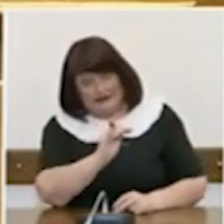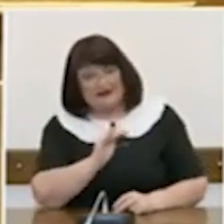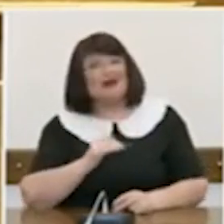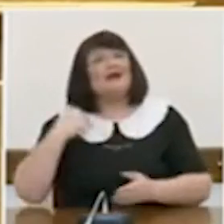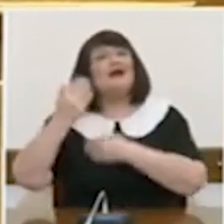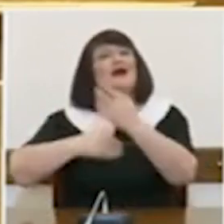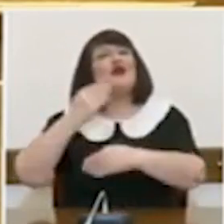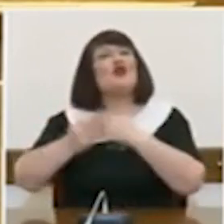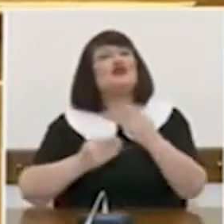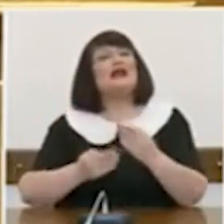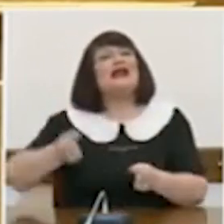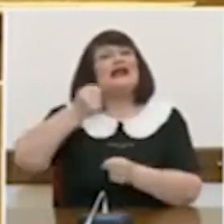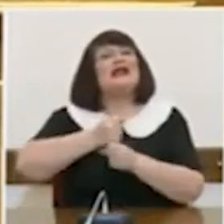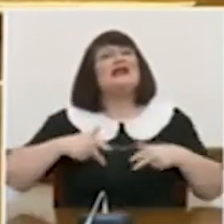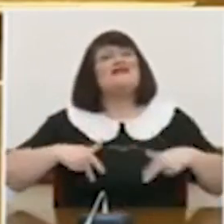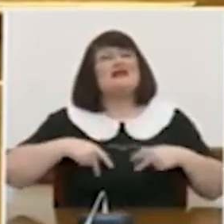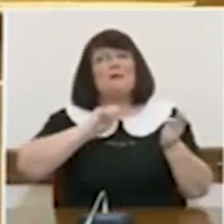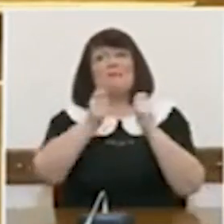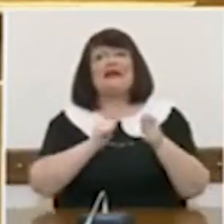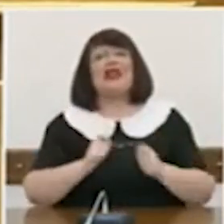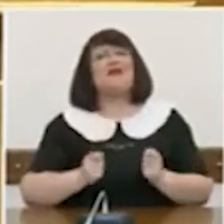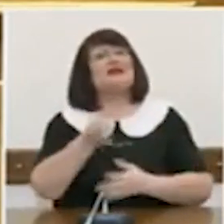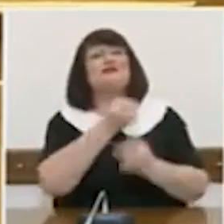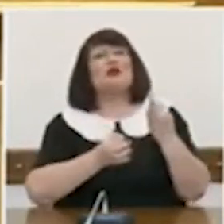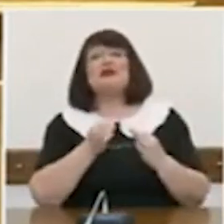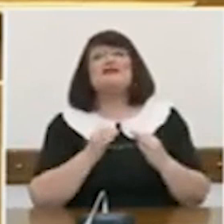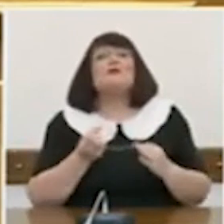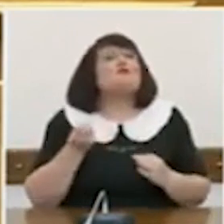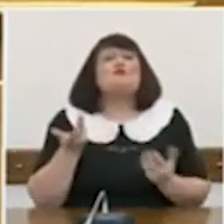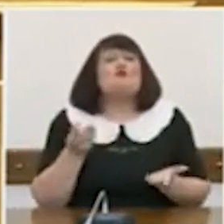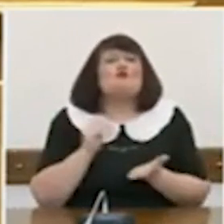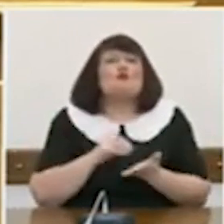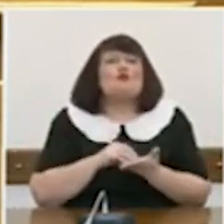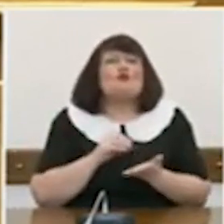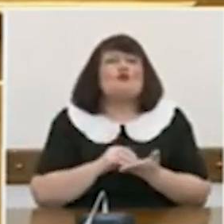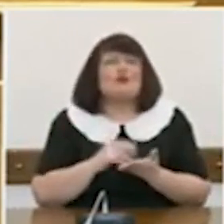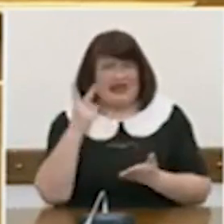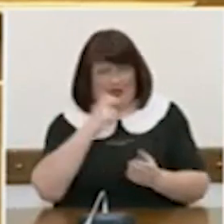κυβερνήσετε για να κάνετε τι μεταρρυθμίσει που εσεί λέγατε από το 19? Πέστε μα. Θέλω 20